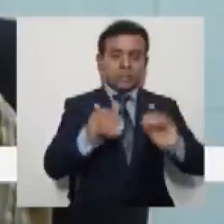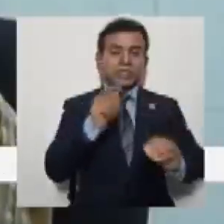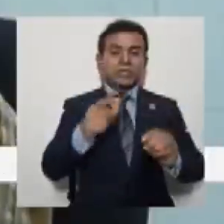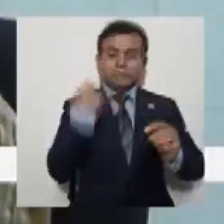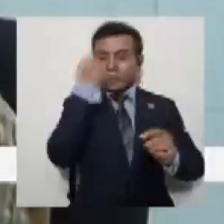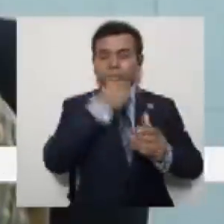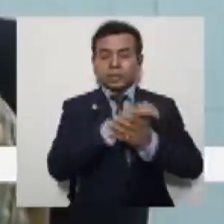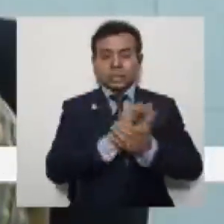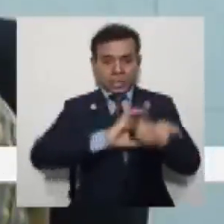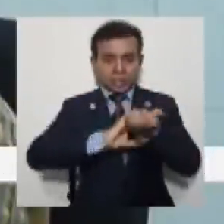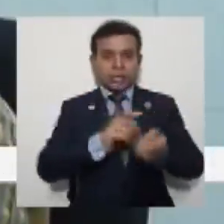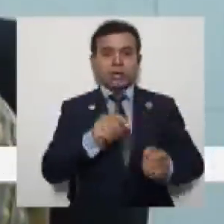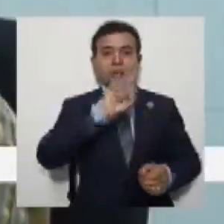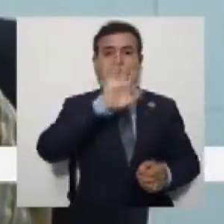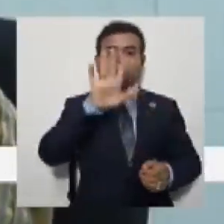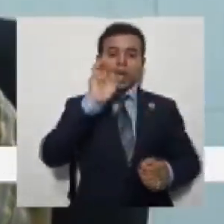15,329 জন।